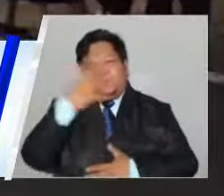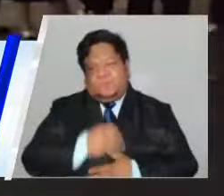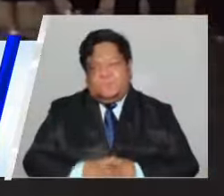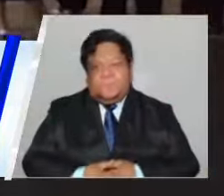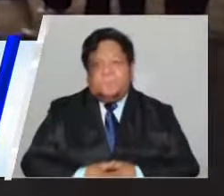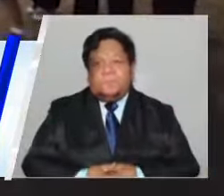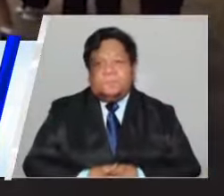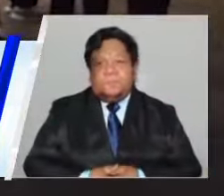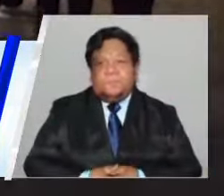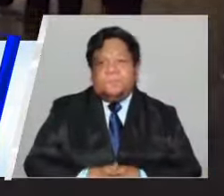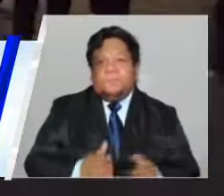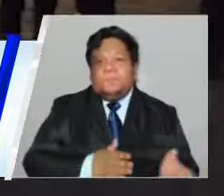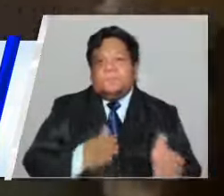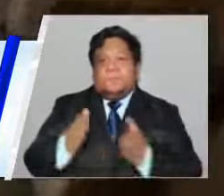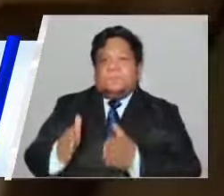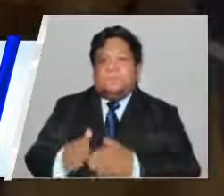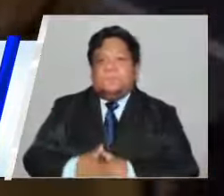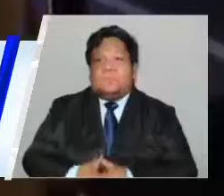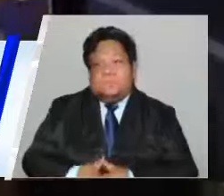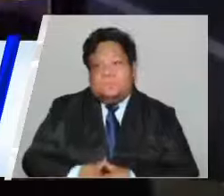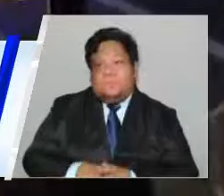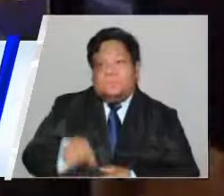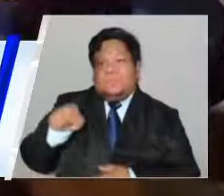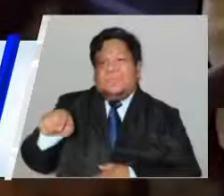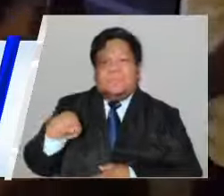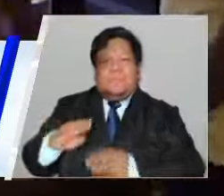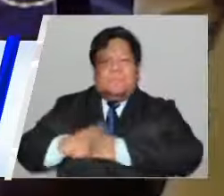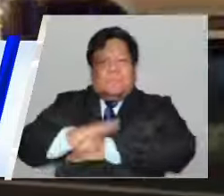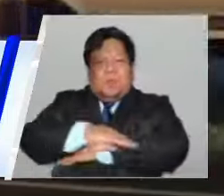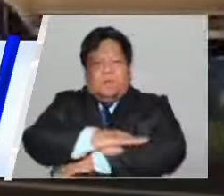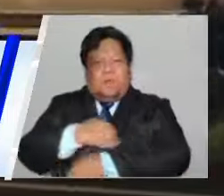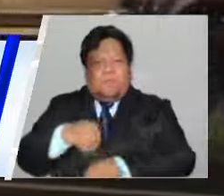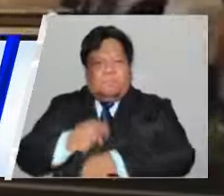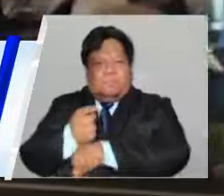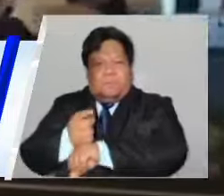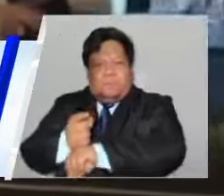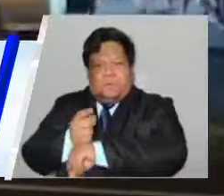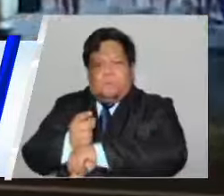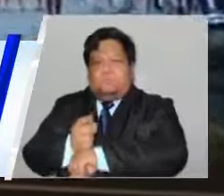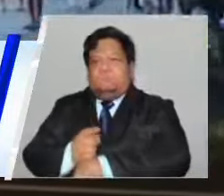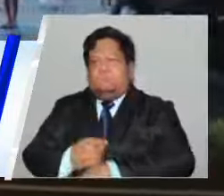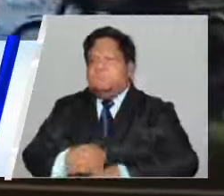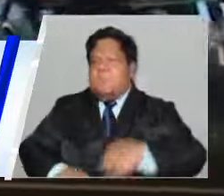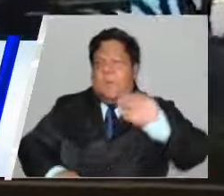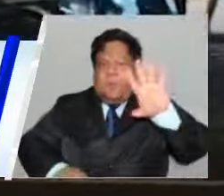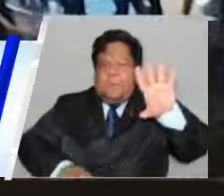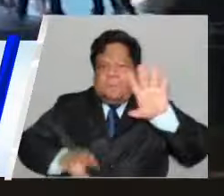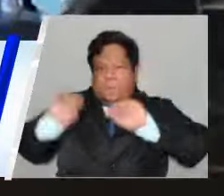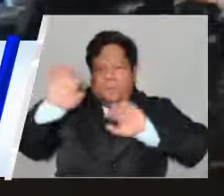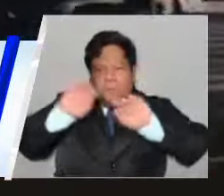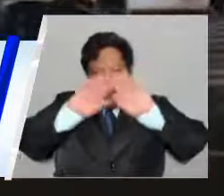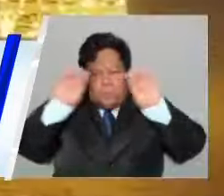sa tapat ng City Hall ng Balanga City sa Bataan. Nagliliwanag ang paligid sa dami ng pailaw. Meron ding manatrandia na pwedeng